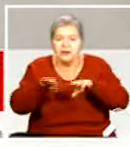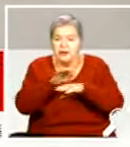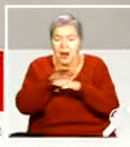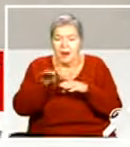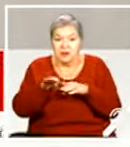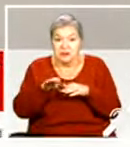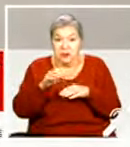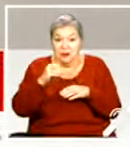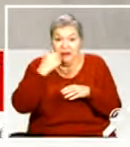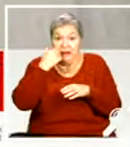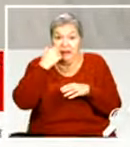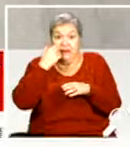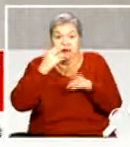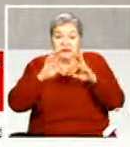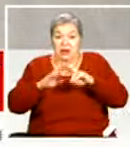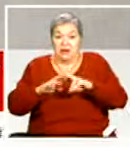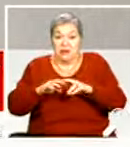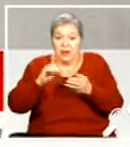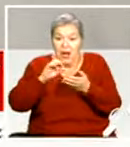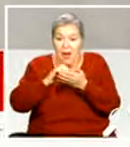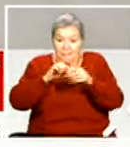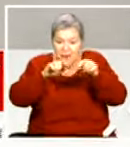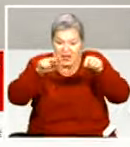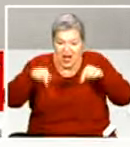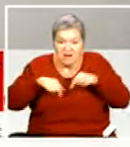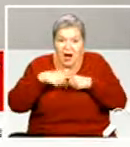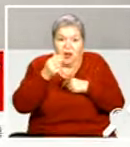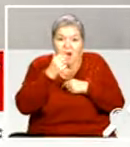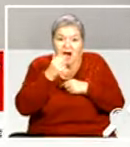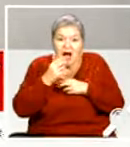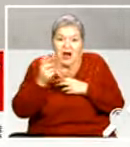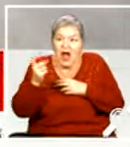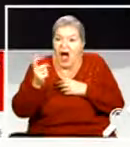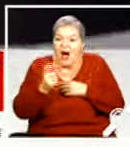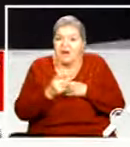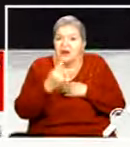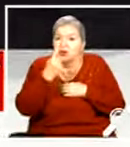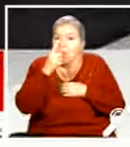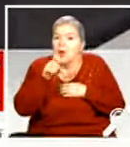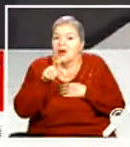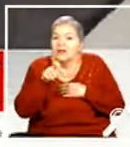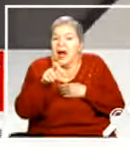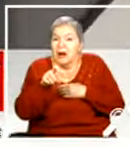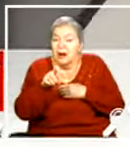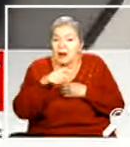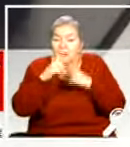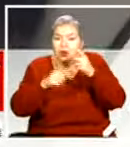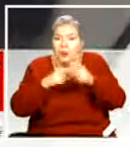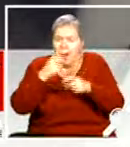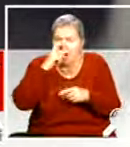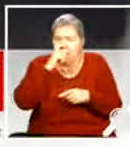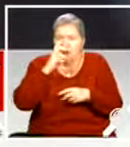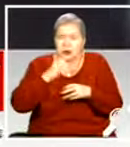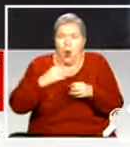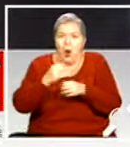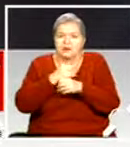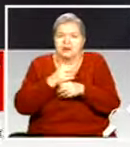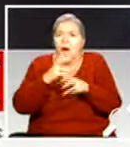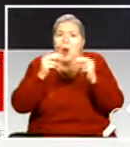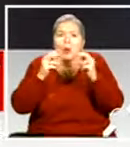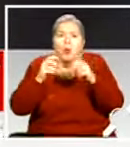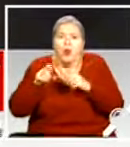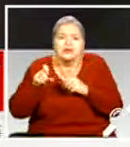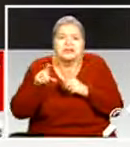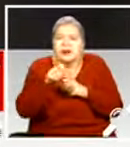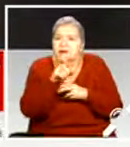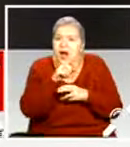bine, la scurt timp, de tava lor cu mâncare s-a apropiat inițial un gândac, apoi bărbatul a observat că în zonă mișunau mai multe